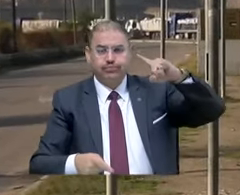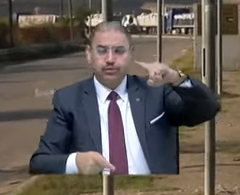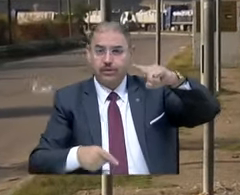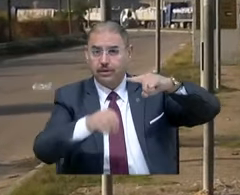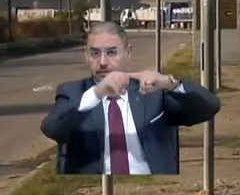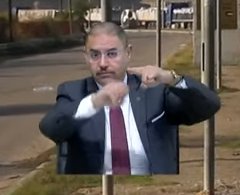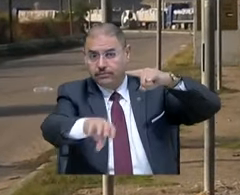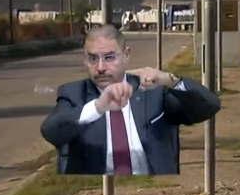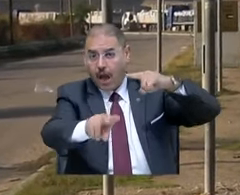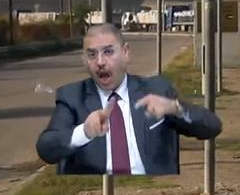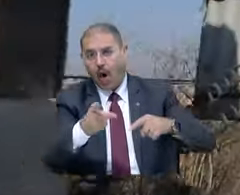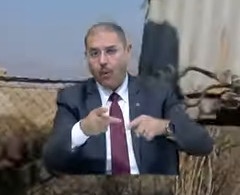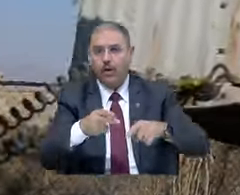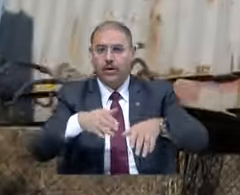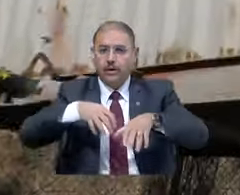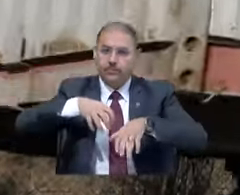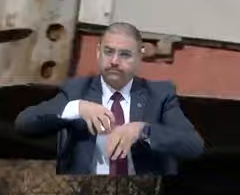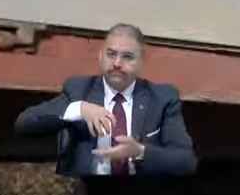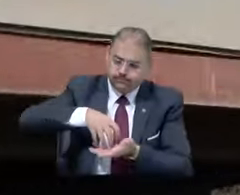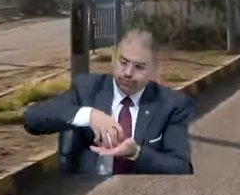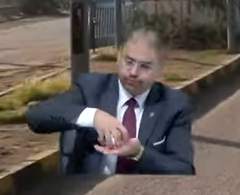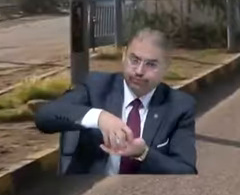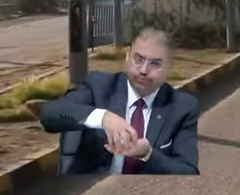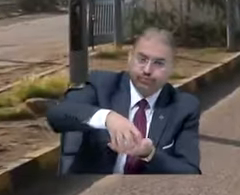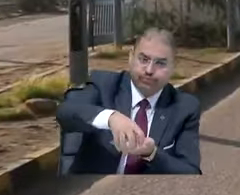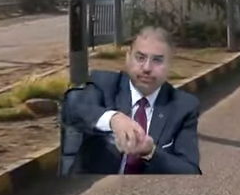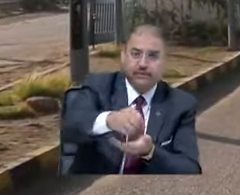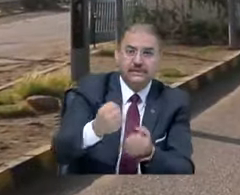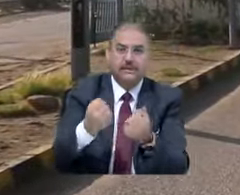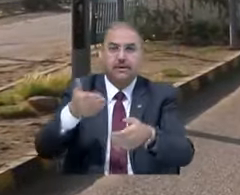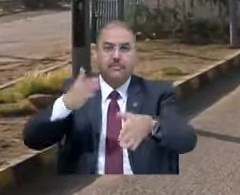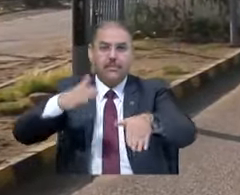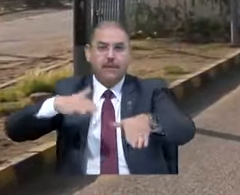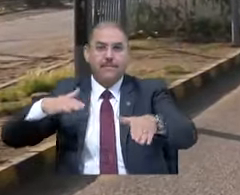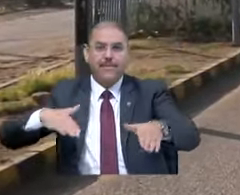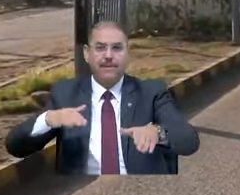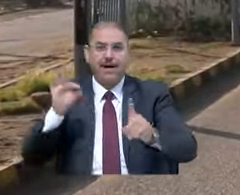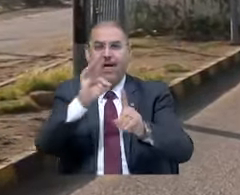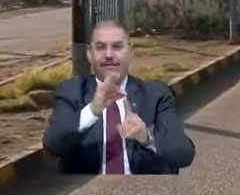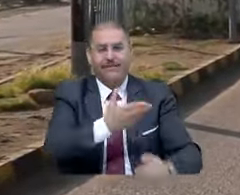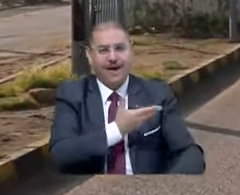بري ضمن جهود تبذلها للتخفيف من معاناه الاهل في قطاع غزه والوقوف الى جانب may